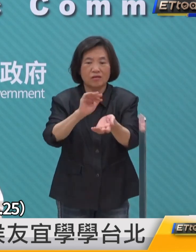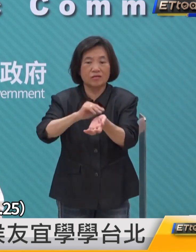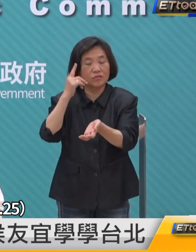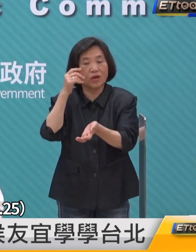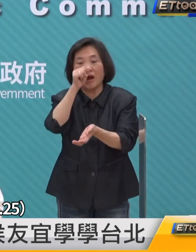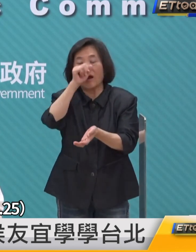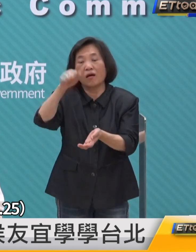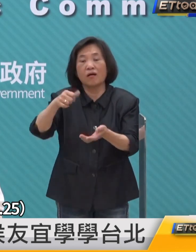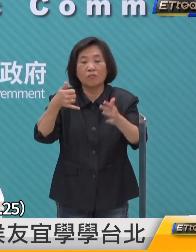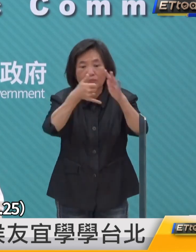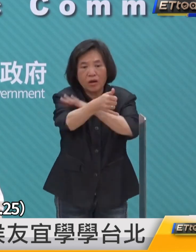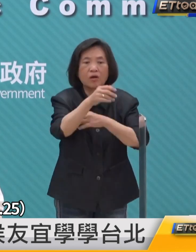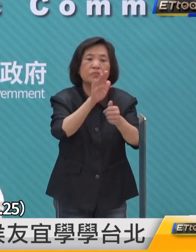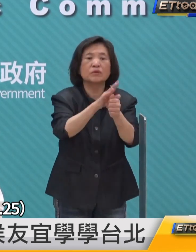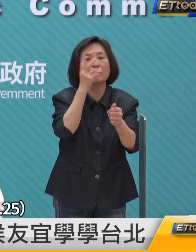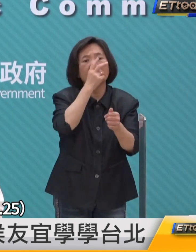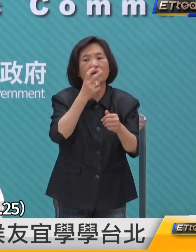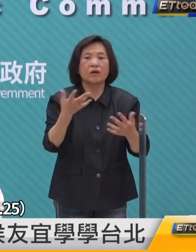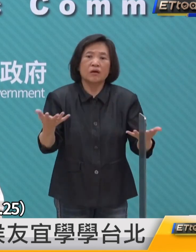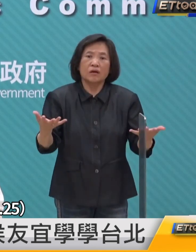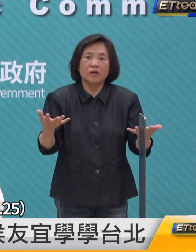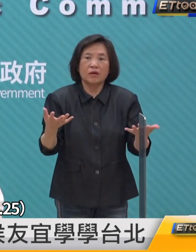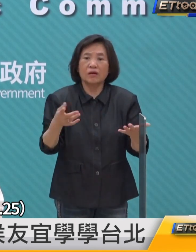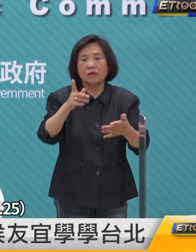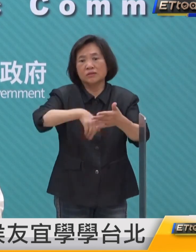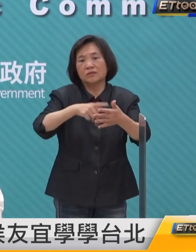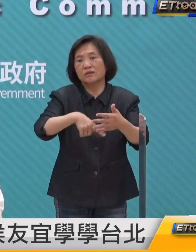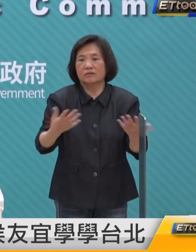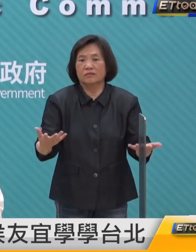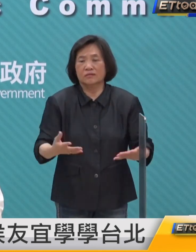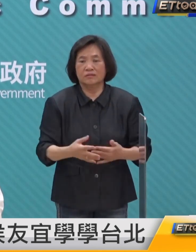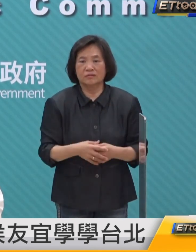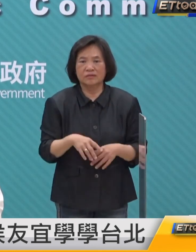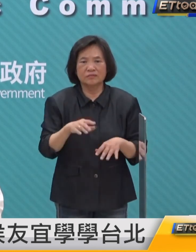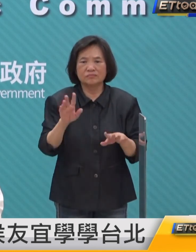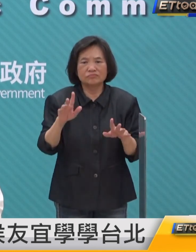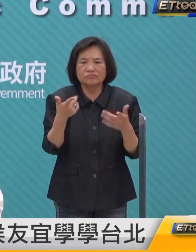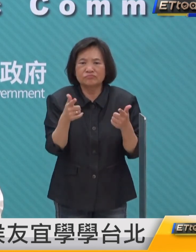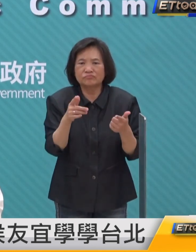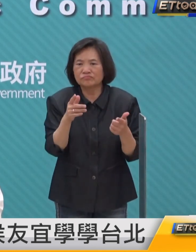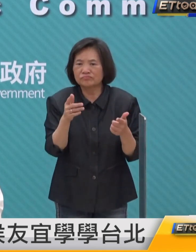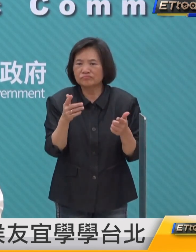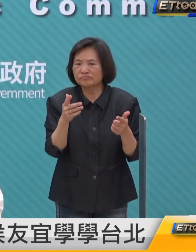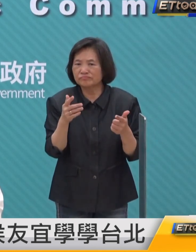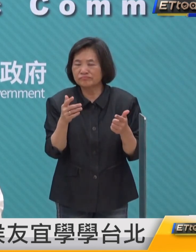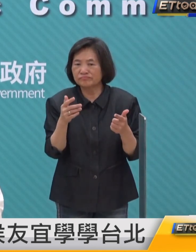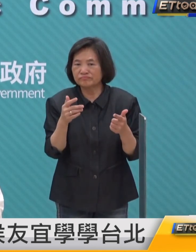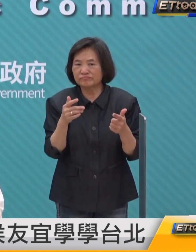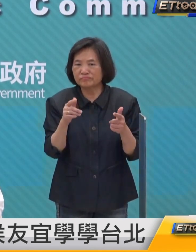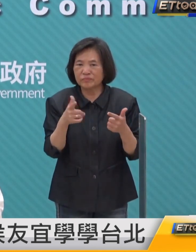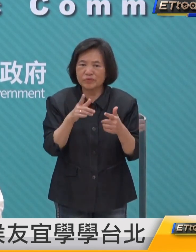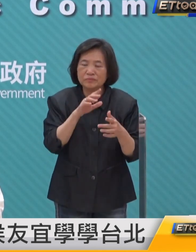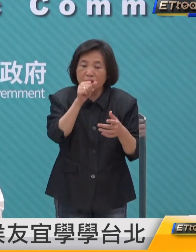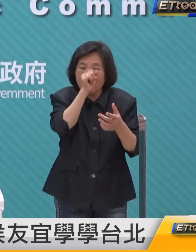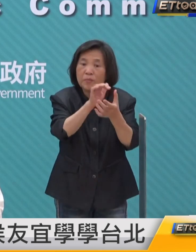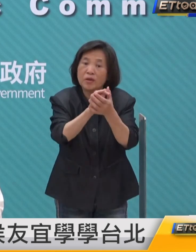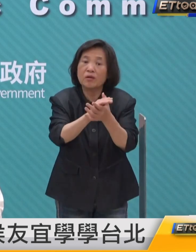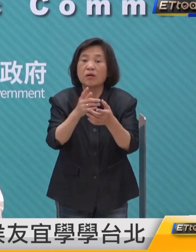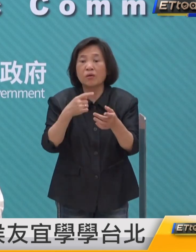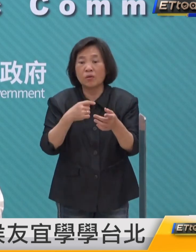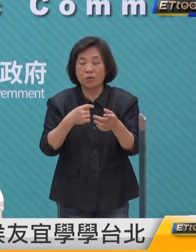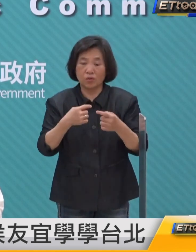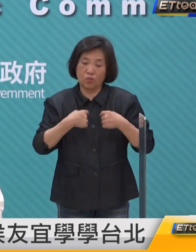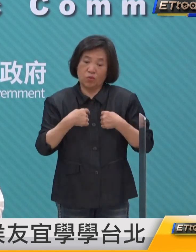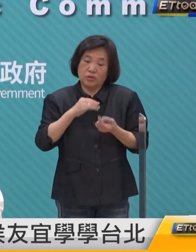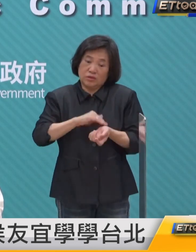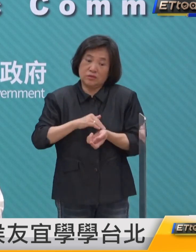愿意去家里帮他做，这样就这样解释就好了。 柯文哲曾骂周玉蔻是防疫最大的困扰，但